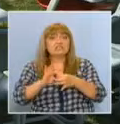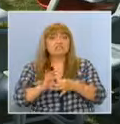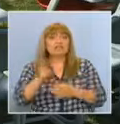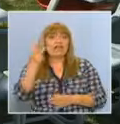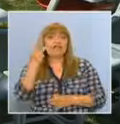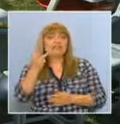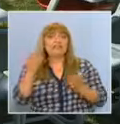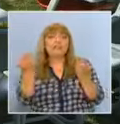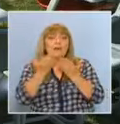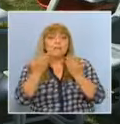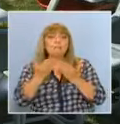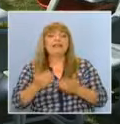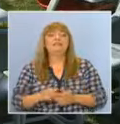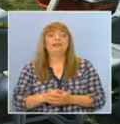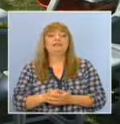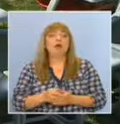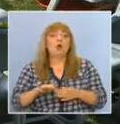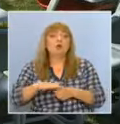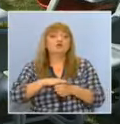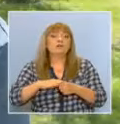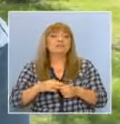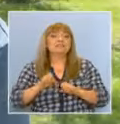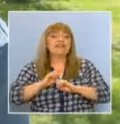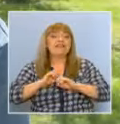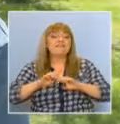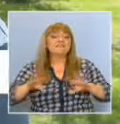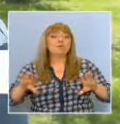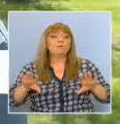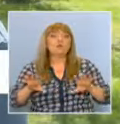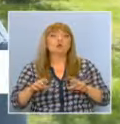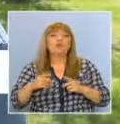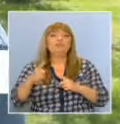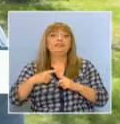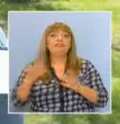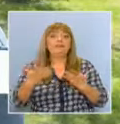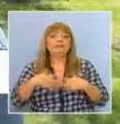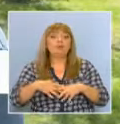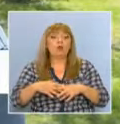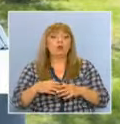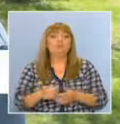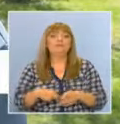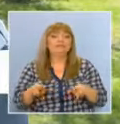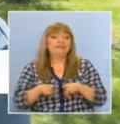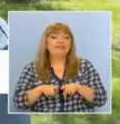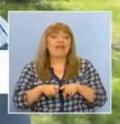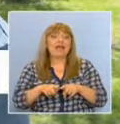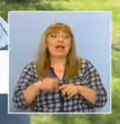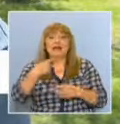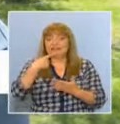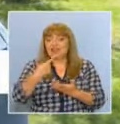са информационните технологии. Представихме нашата дейност по факултативната учебна дисциплина, така наречена